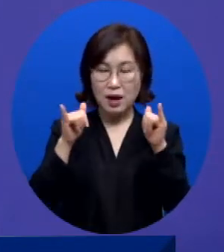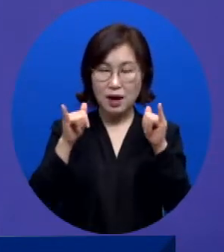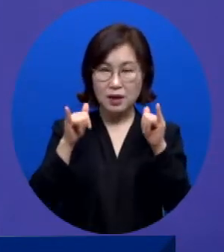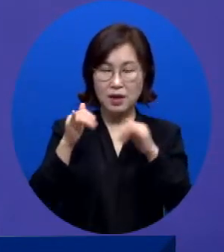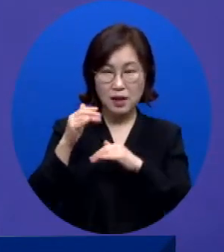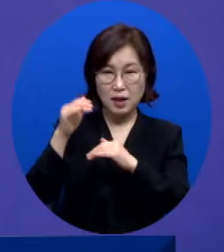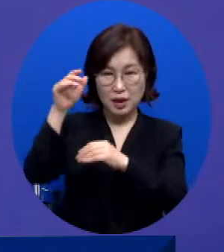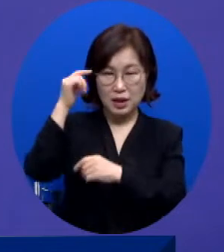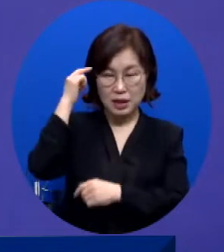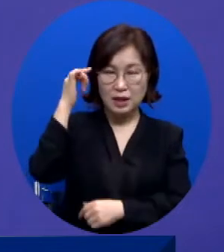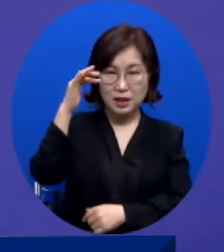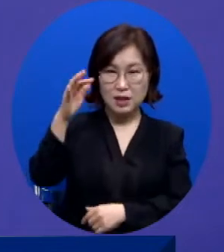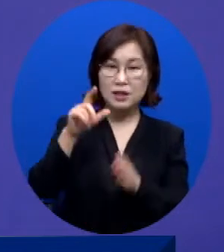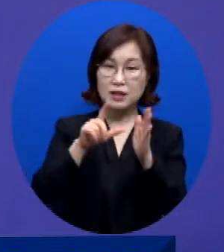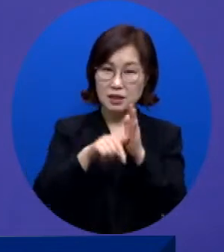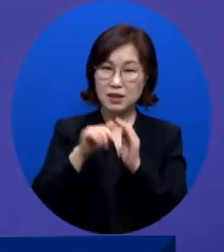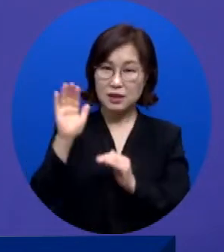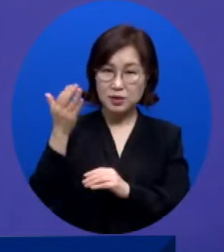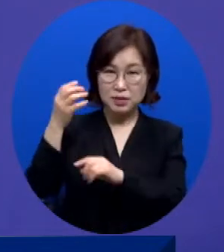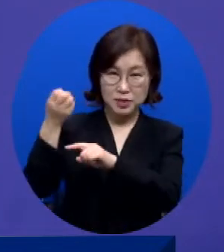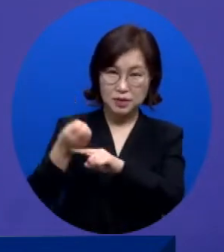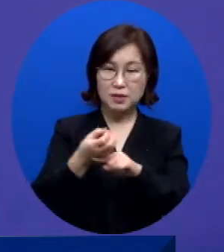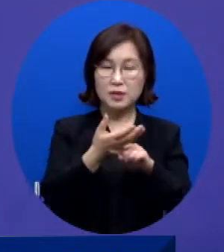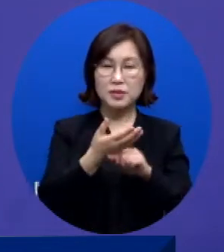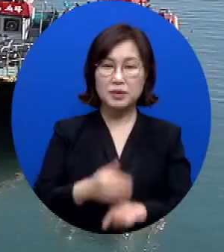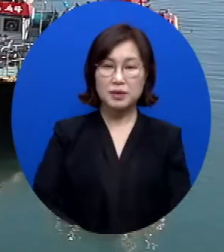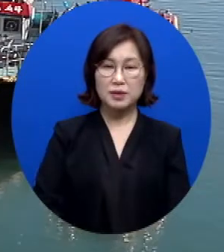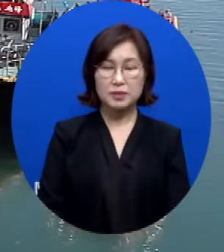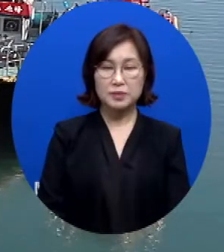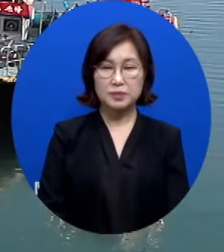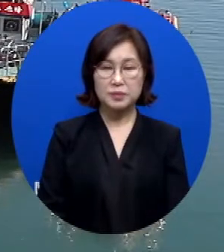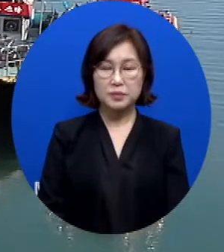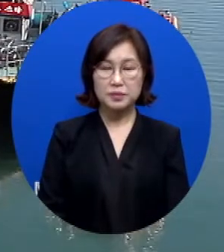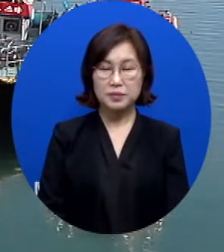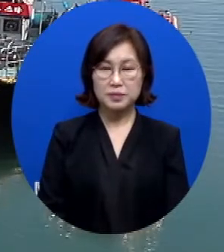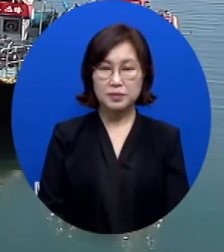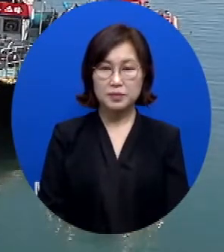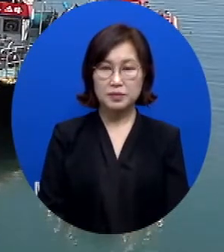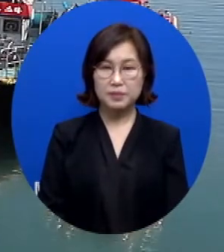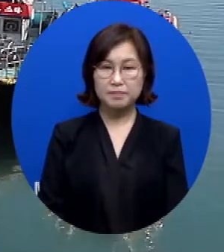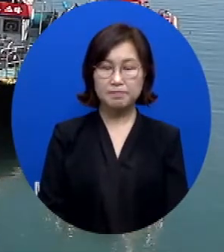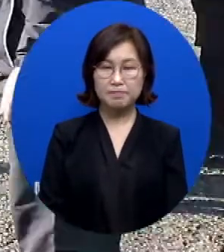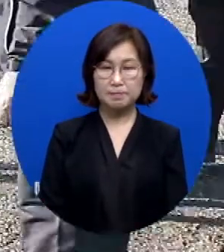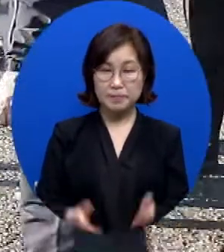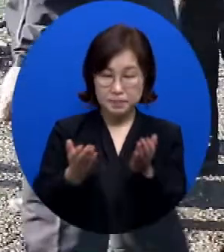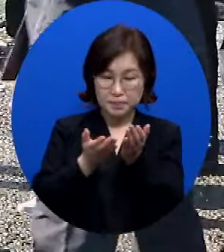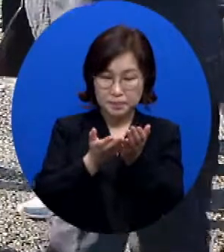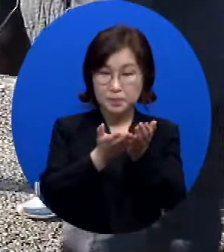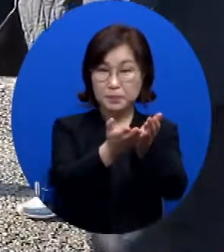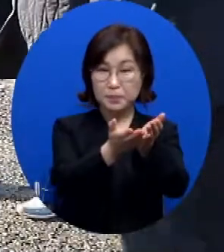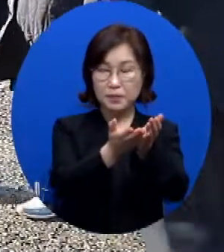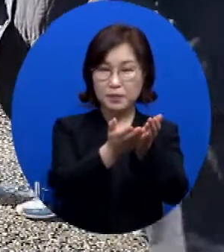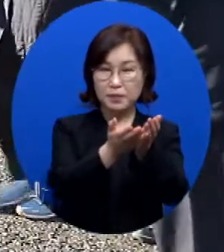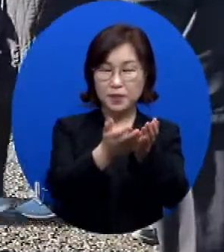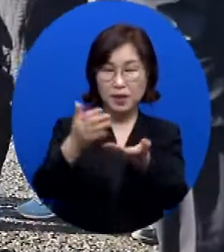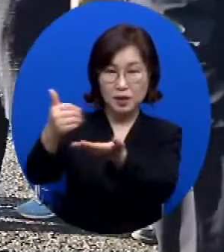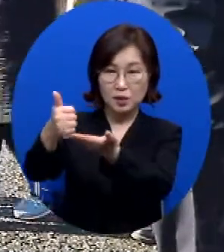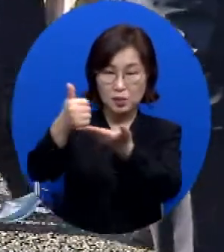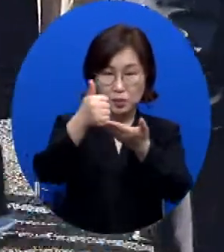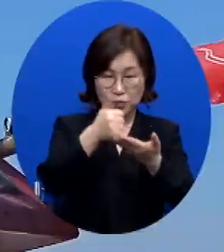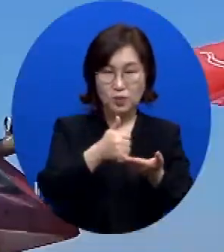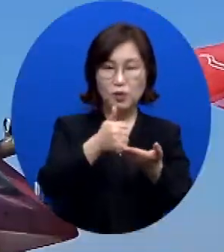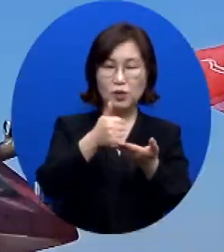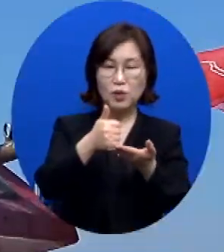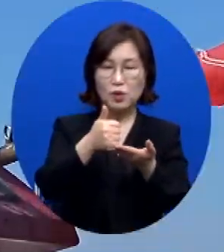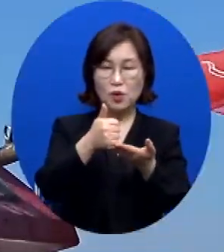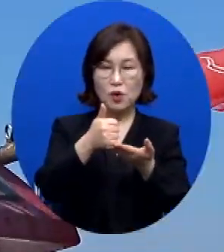가진 건데요. 김재희 기자가 전해드립니다. 군산시 신시도의 한 선착장. 승객을 태운 배가